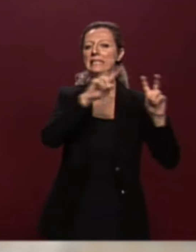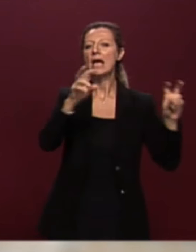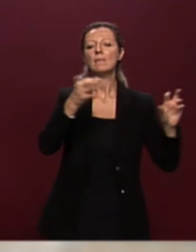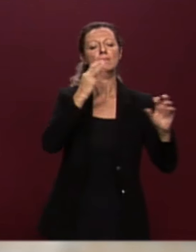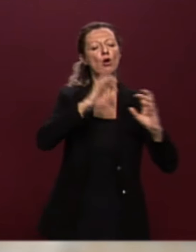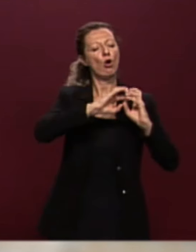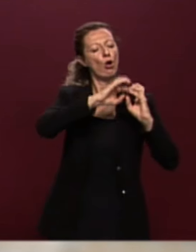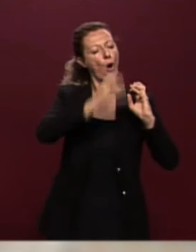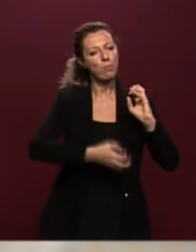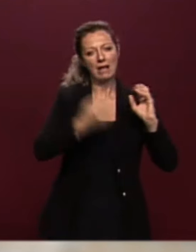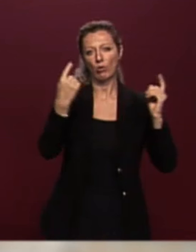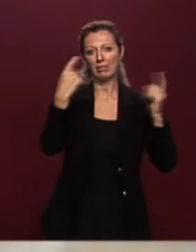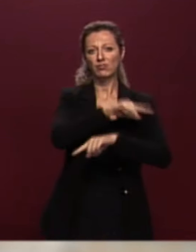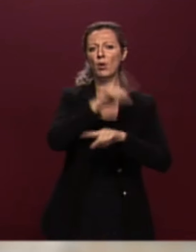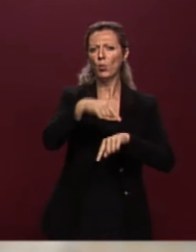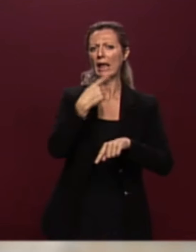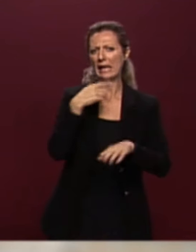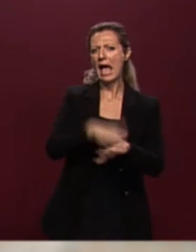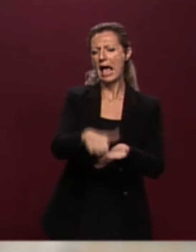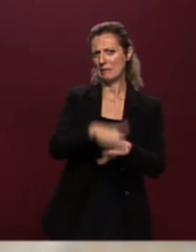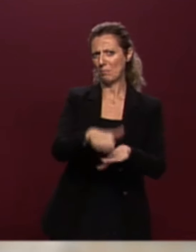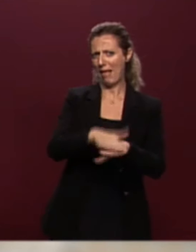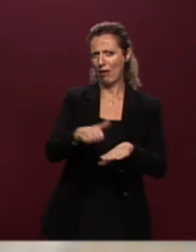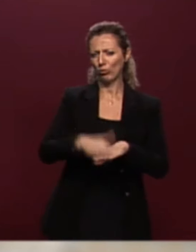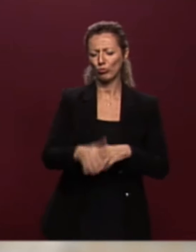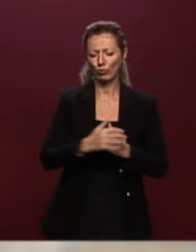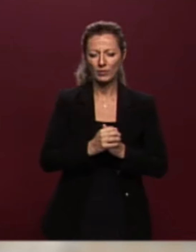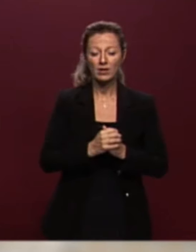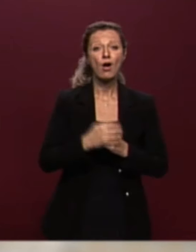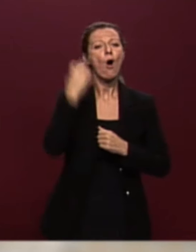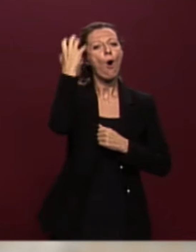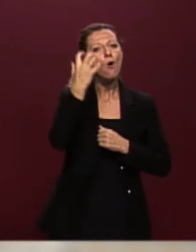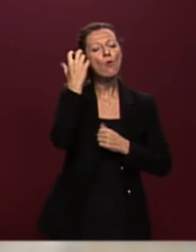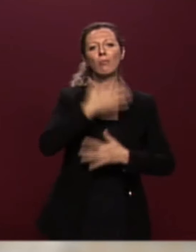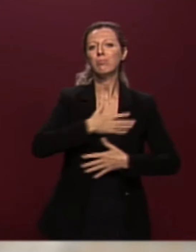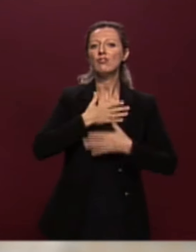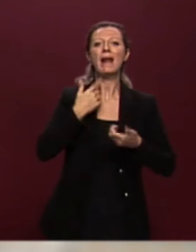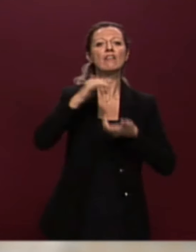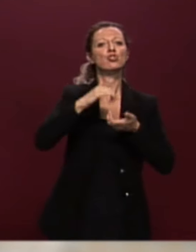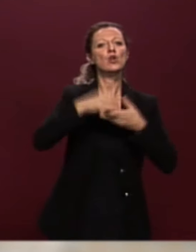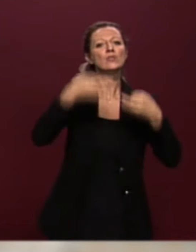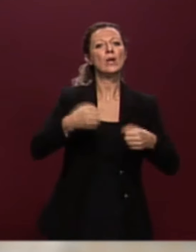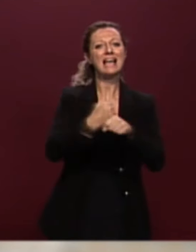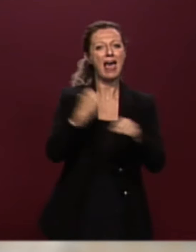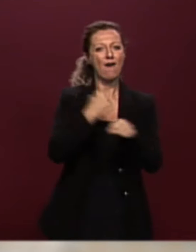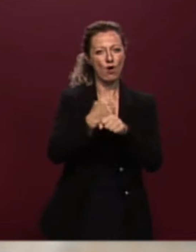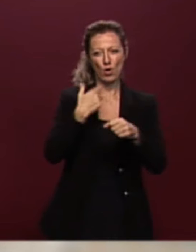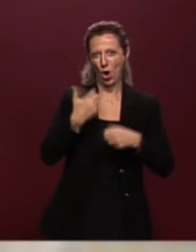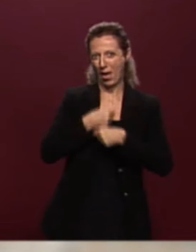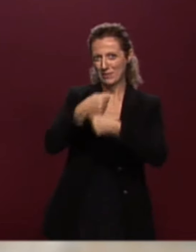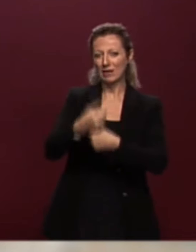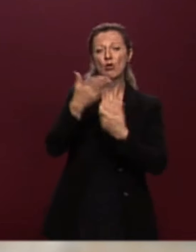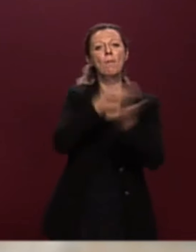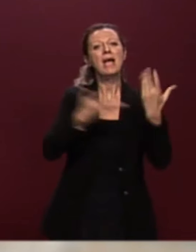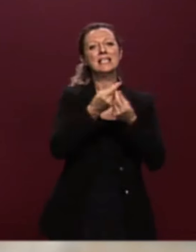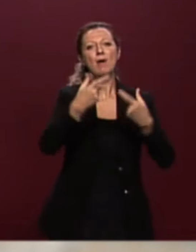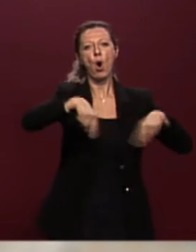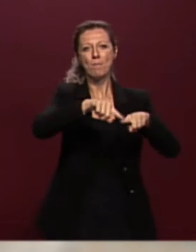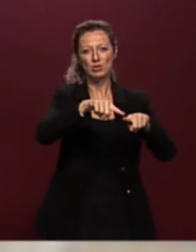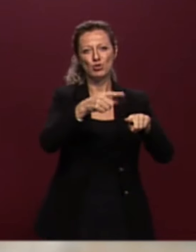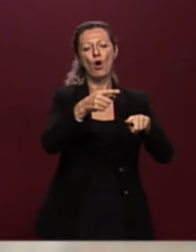e difficile anche per gli addetti ai lavori. È stato un onore e un piacere per l'Associazione Sicurezza e Lavoro che rappresenta aver collaborato con la